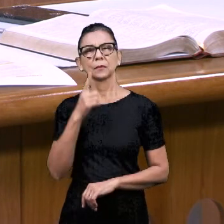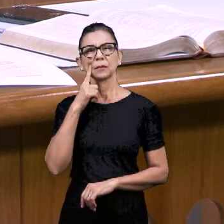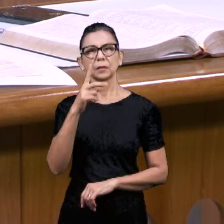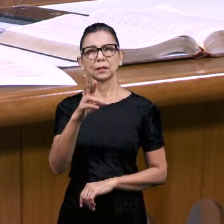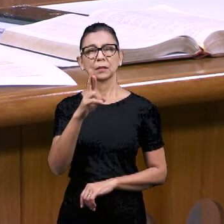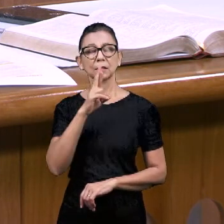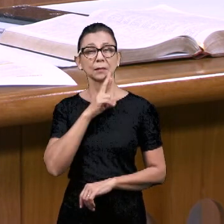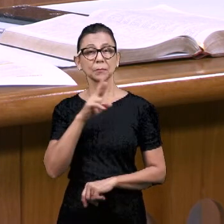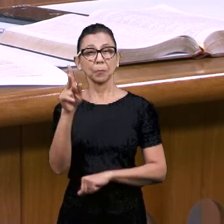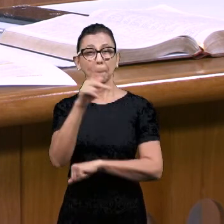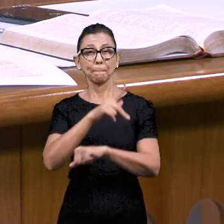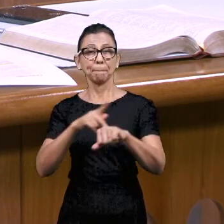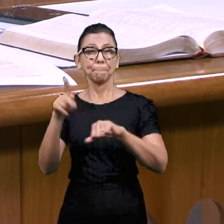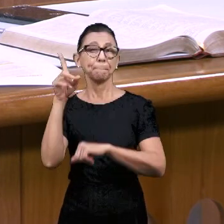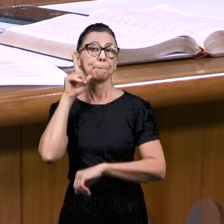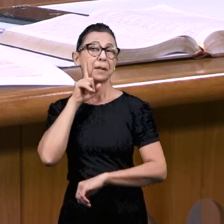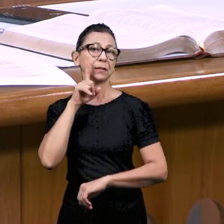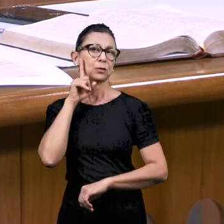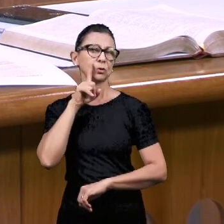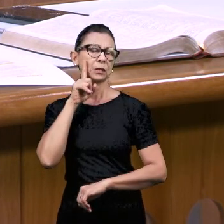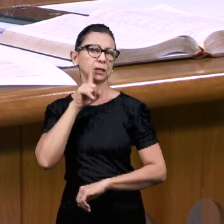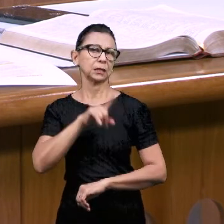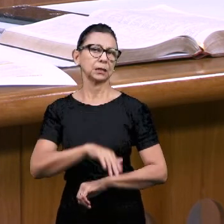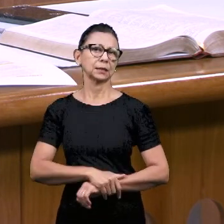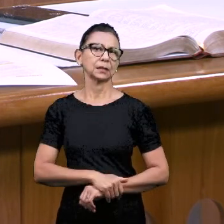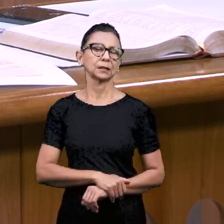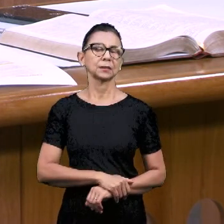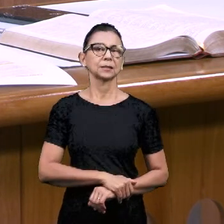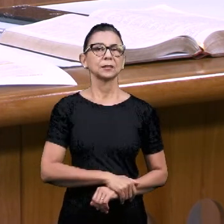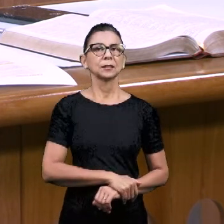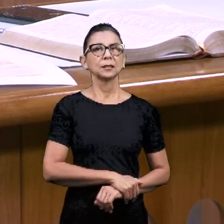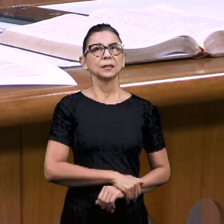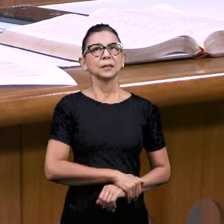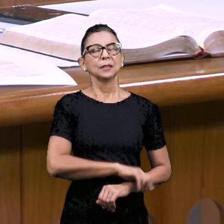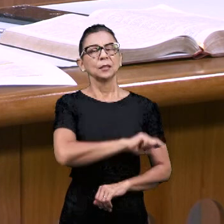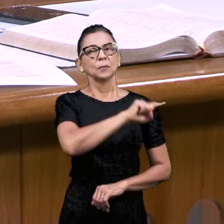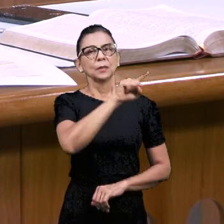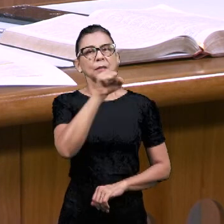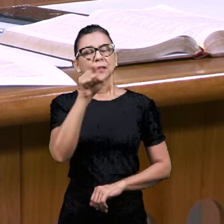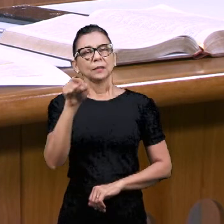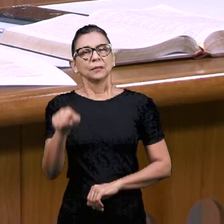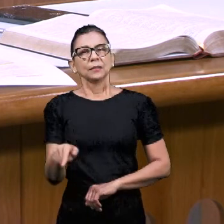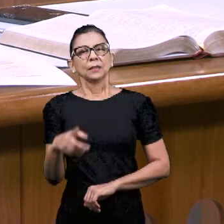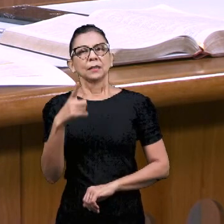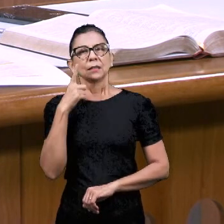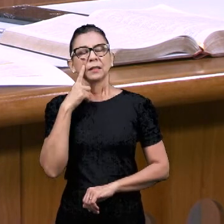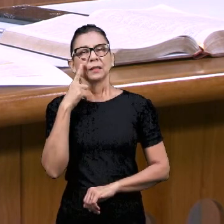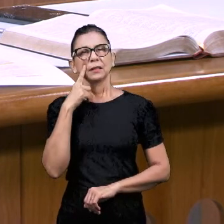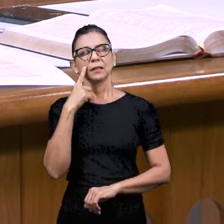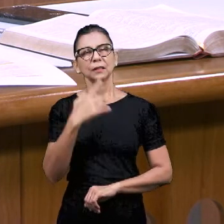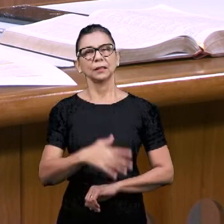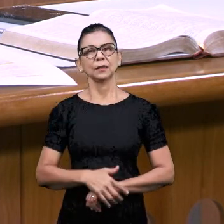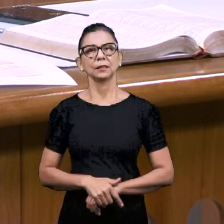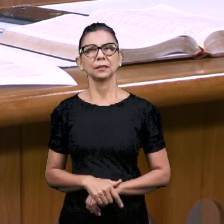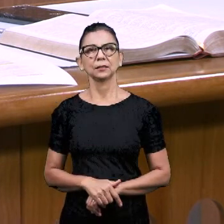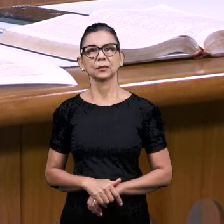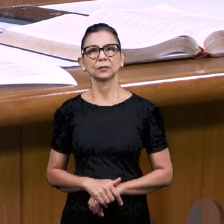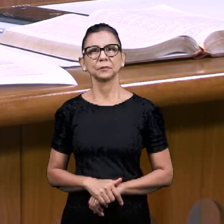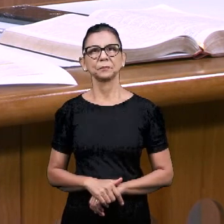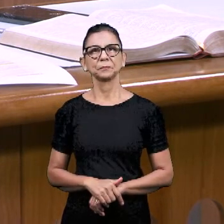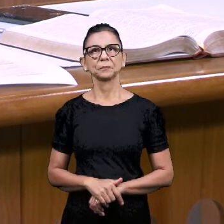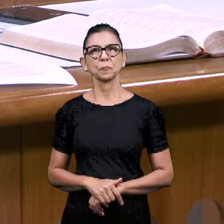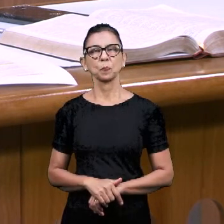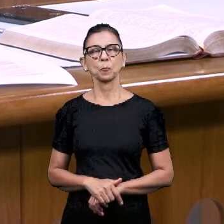des États-Unis de l'Amérique. Nous allons revenir dans Floride, à nouveau, l'église de Pampa de Beach. Et notre